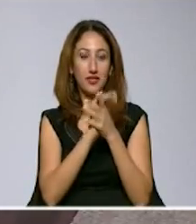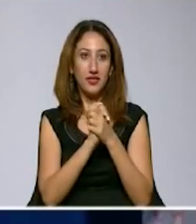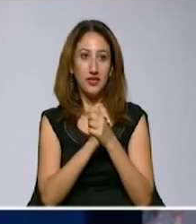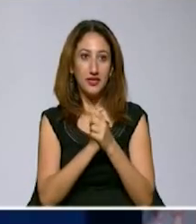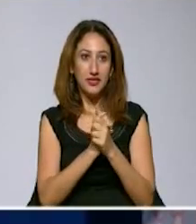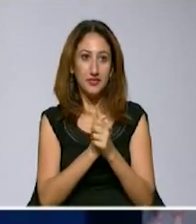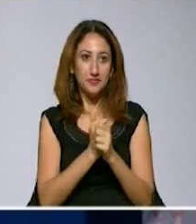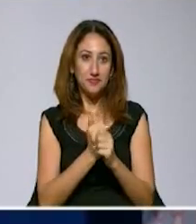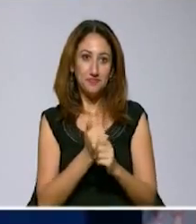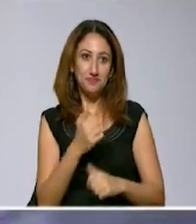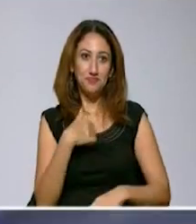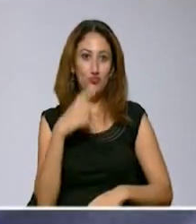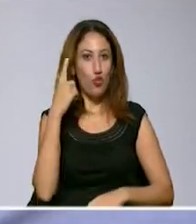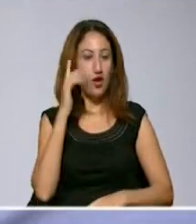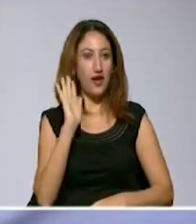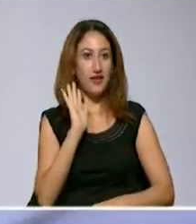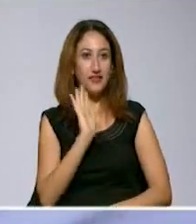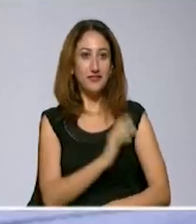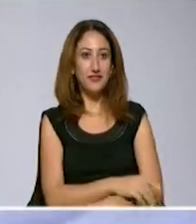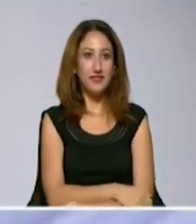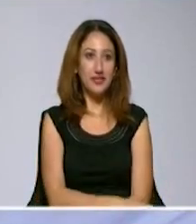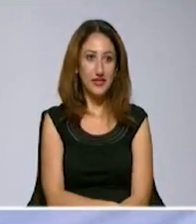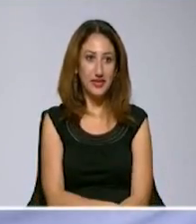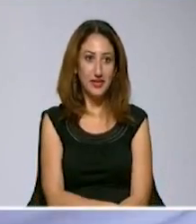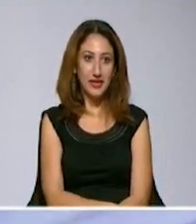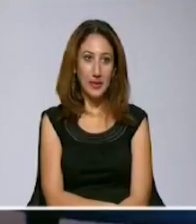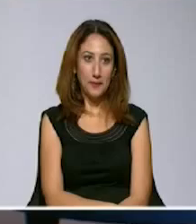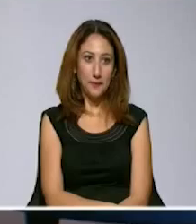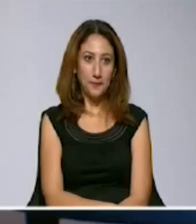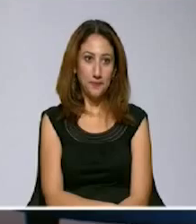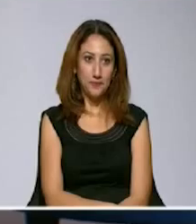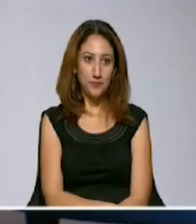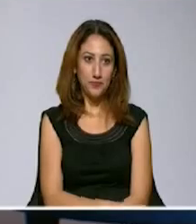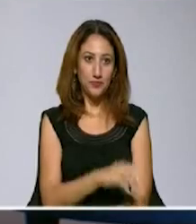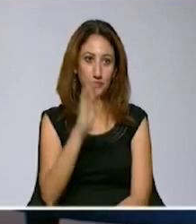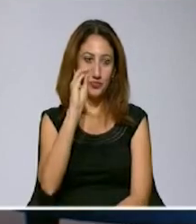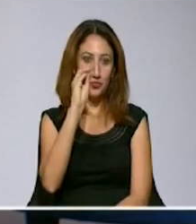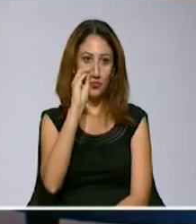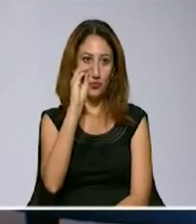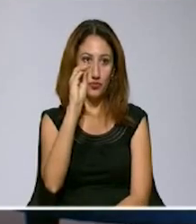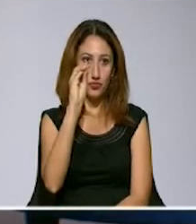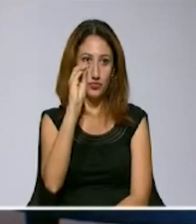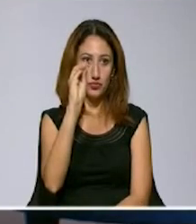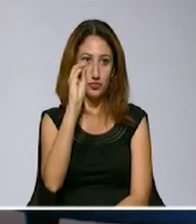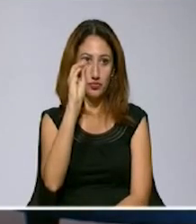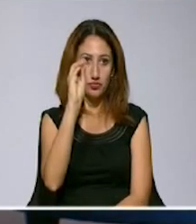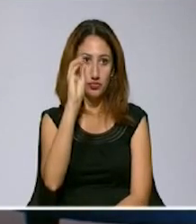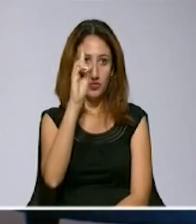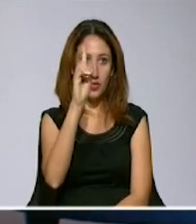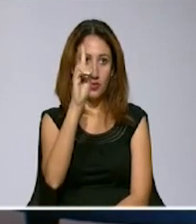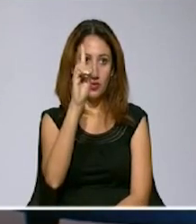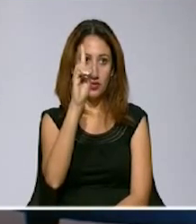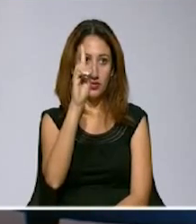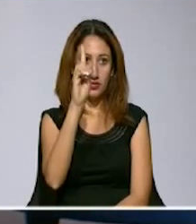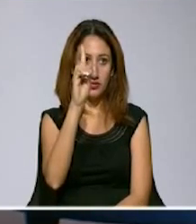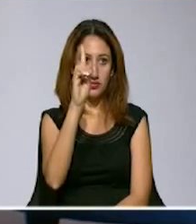ايه؟ والله انا تعبت معايا نيلي والله. هقول لحضرتك اعملي ايدك كده بعد اذنك. إن لا لا لا لا كده اسمرس معايا كده. اول ما اقول لك